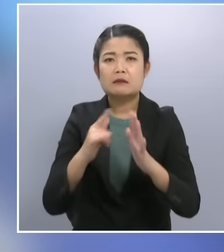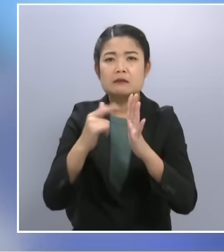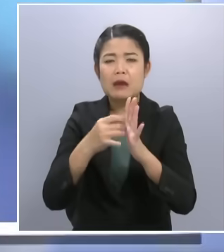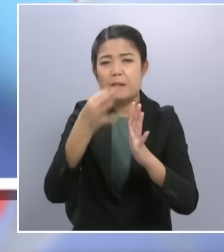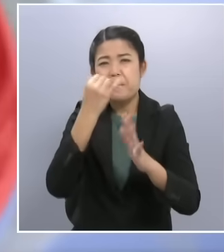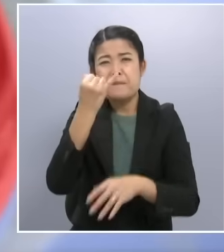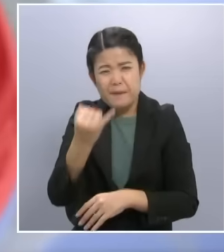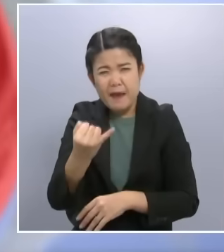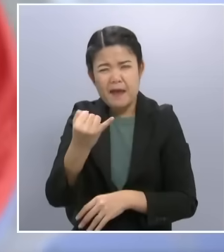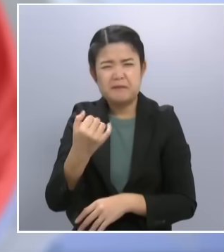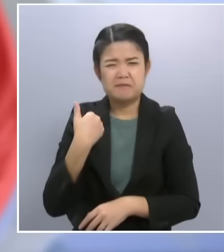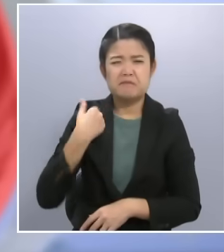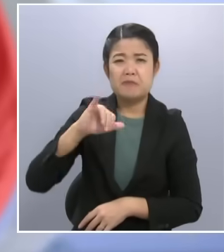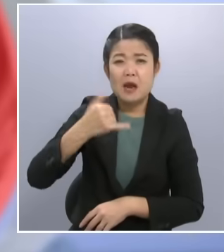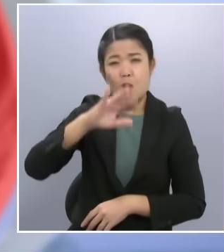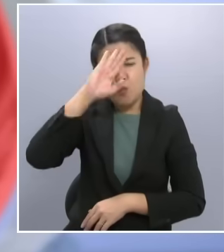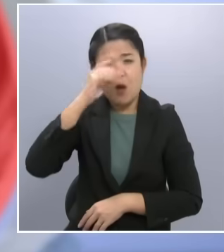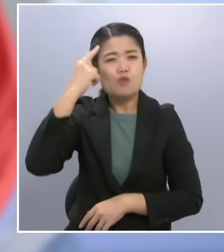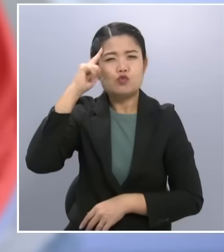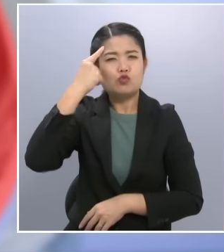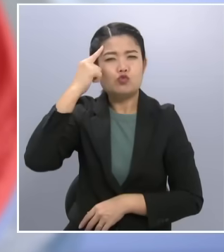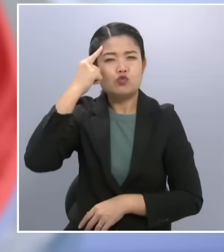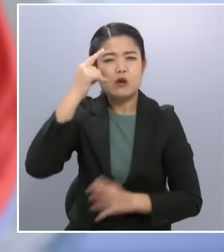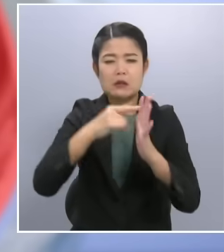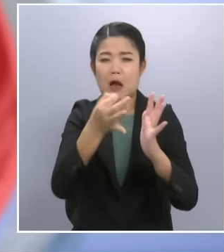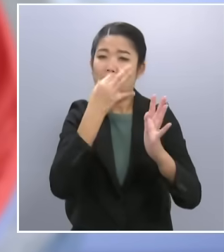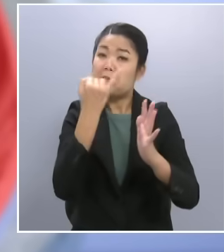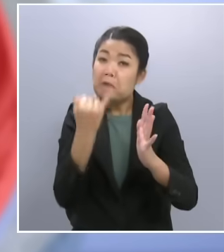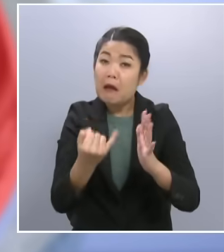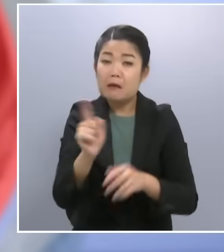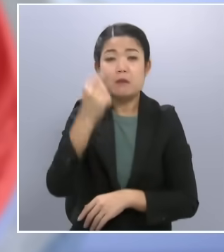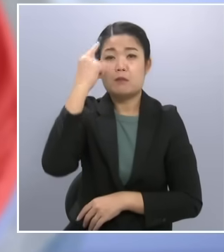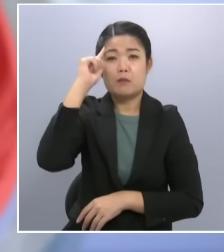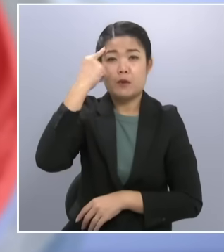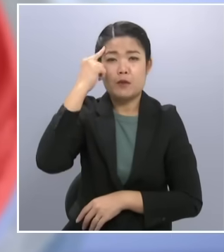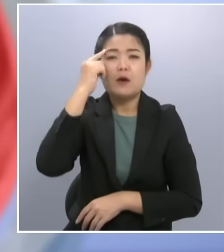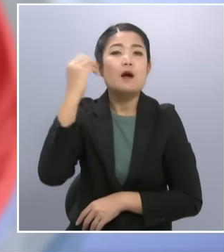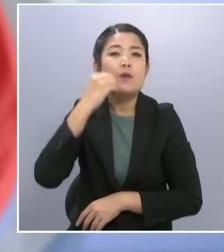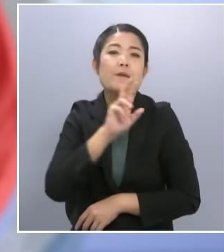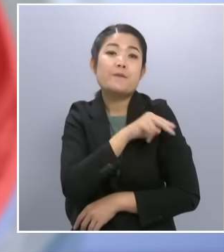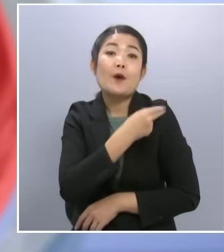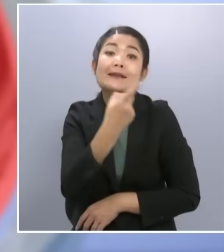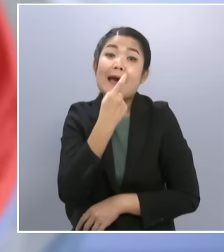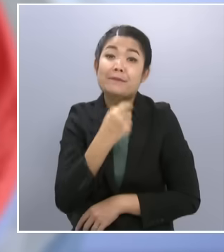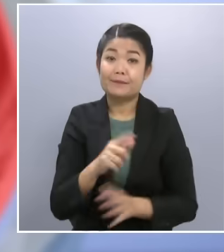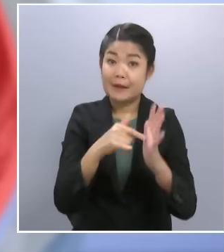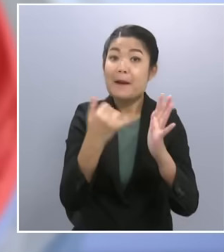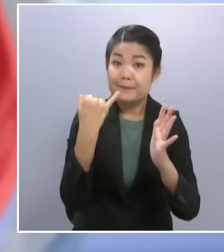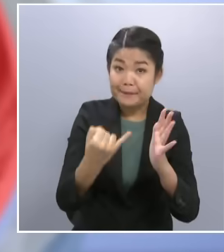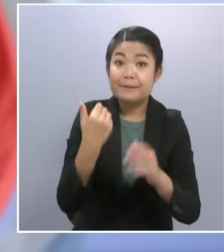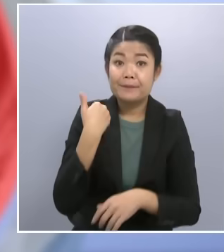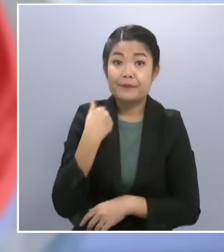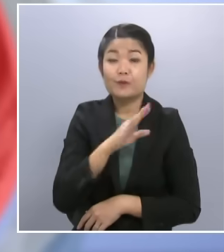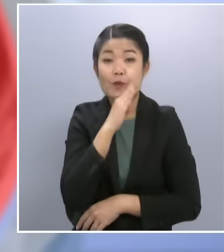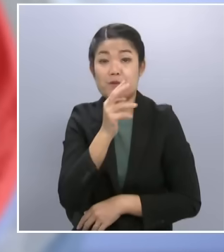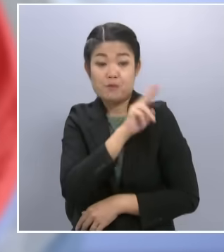บางทีเนี่ยตัวทางผู้ป่วยเองอาจจะไม่ทราบว่าเราแพ้ยาอะไรยังไงส่วนใหญ่แล้วคุณหมอก็จะถามแพ้ยาอะไรไหมเวลาเราไปหาหมอ